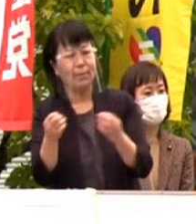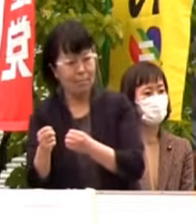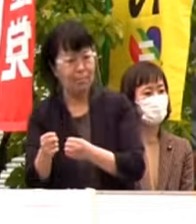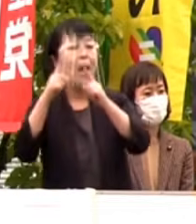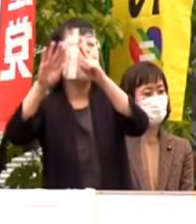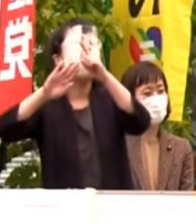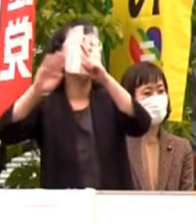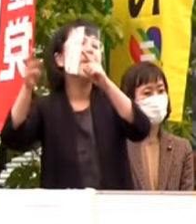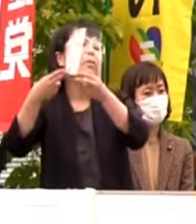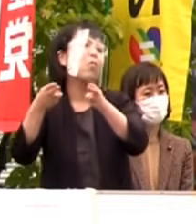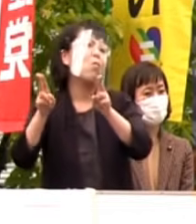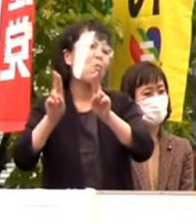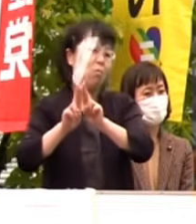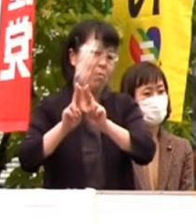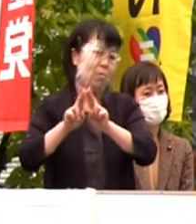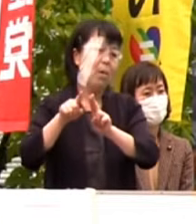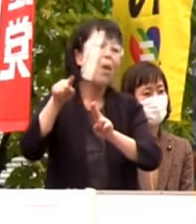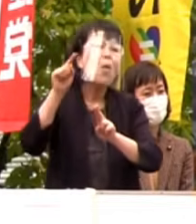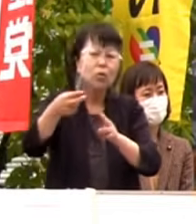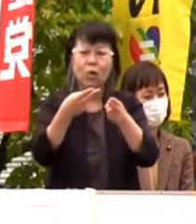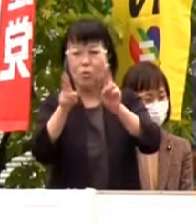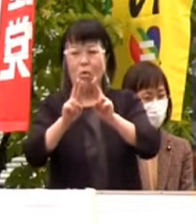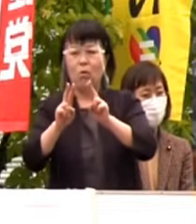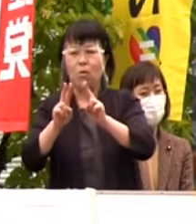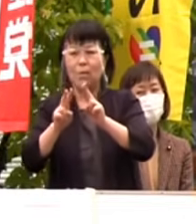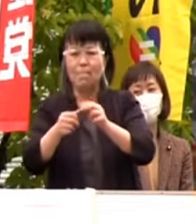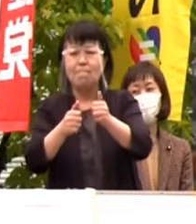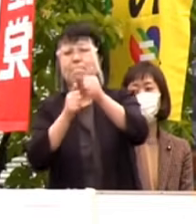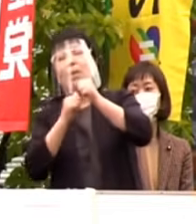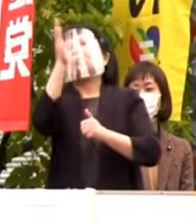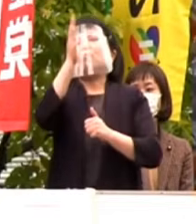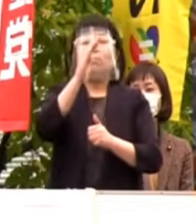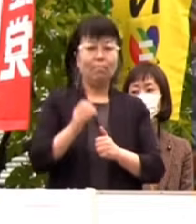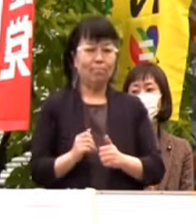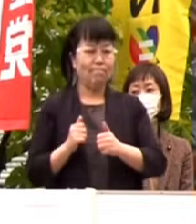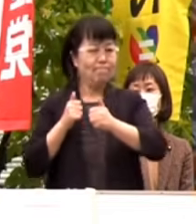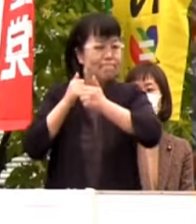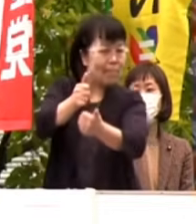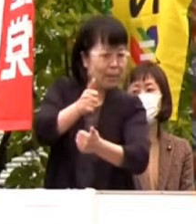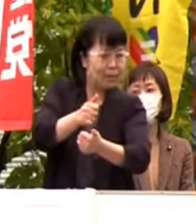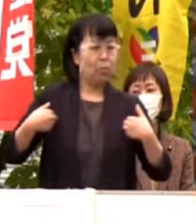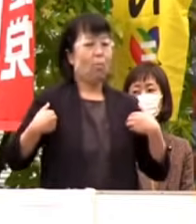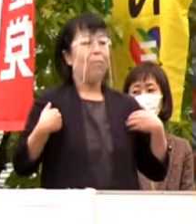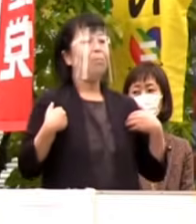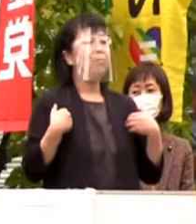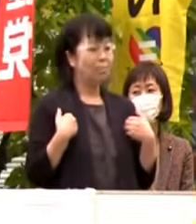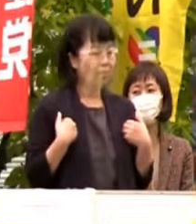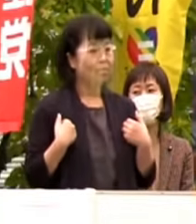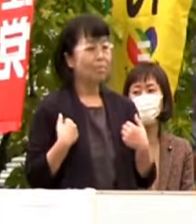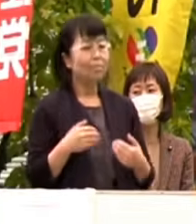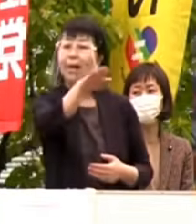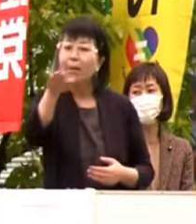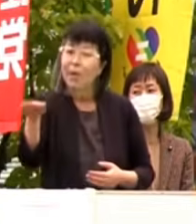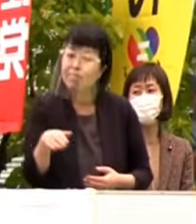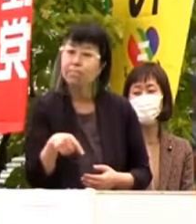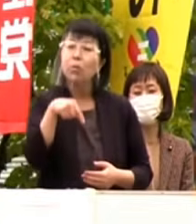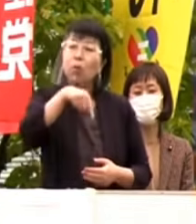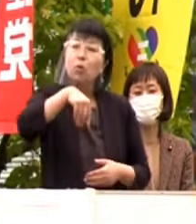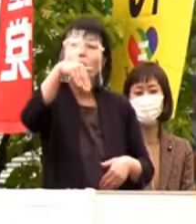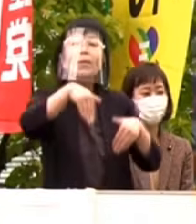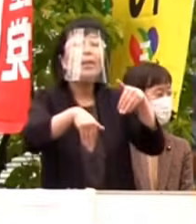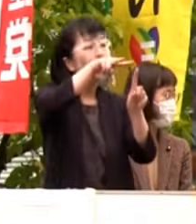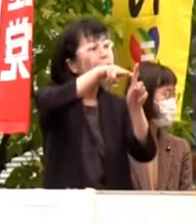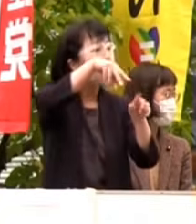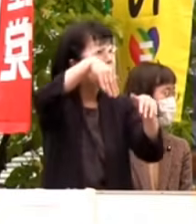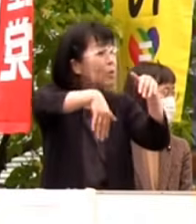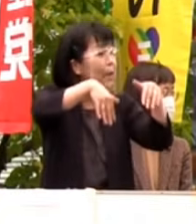ります。この党に負けるわけにはまいりません。どうか皆さん、今度の選挙、小選挙区です